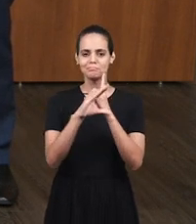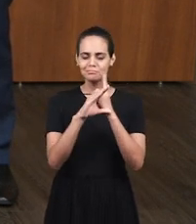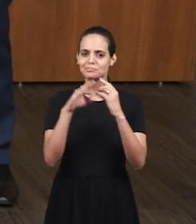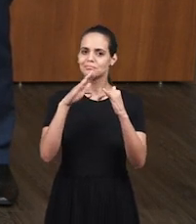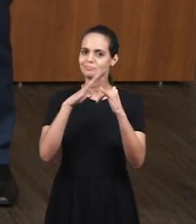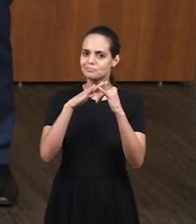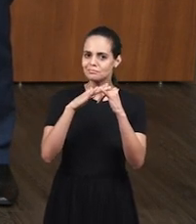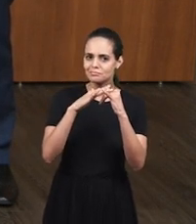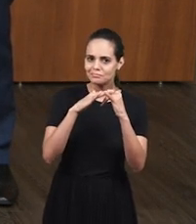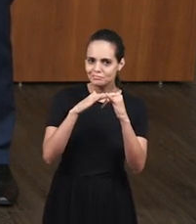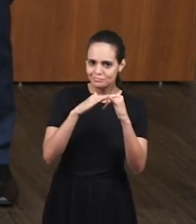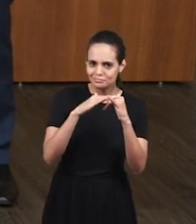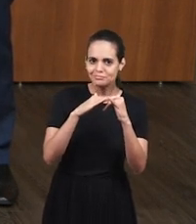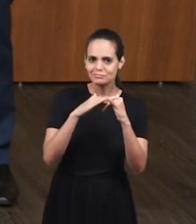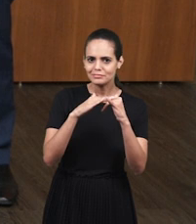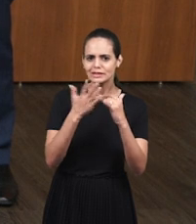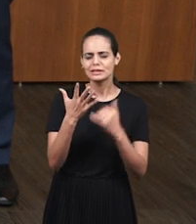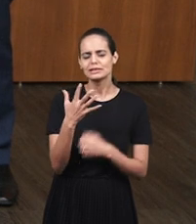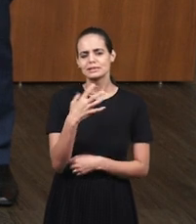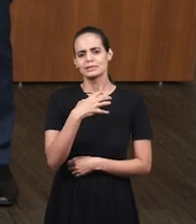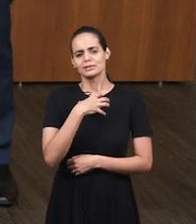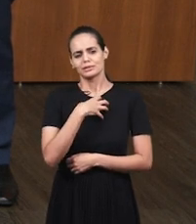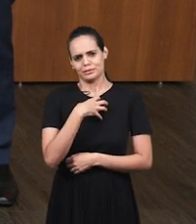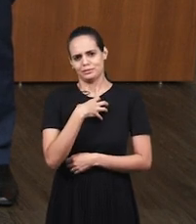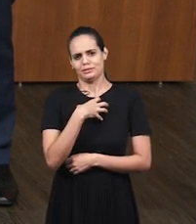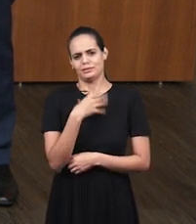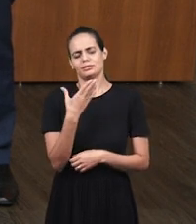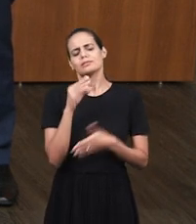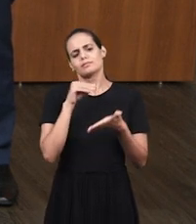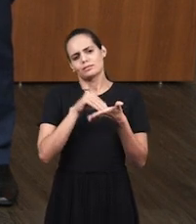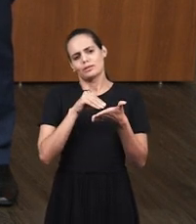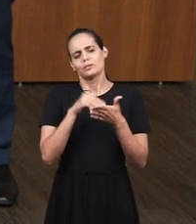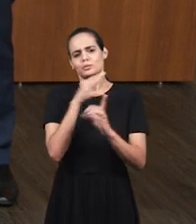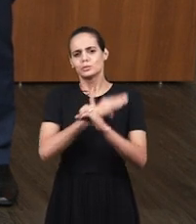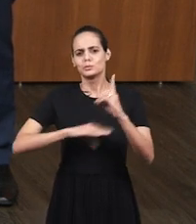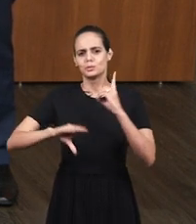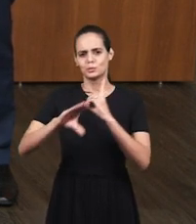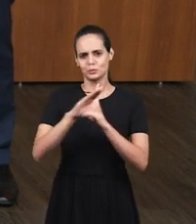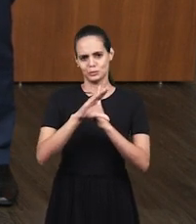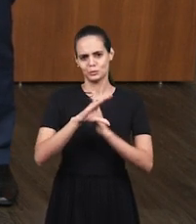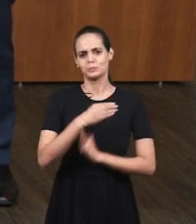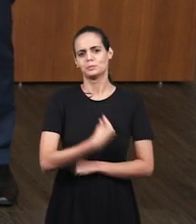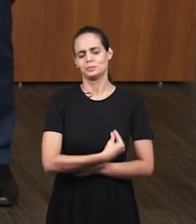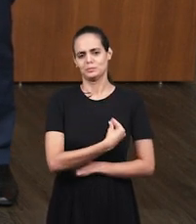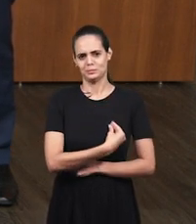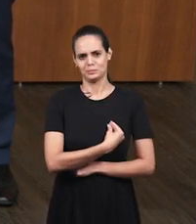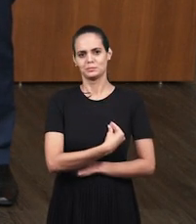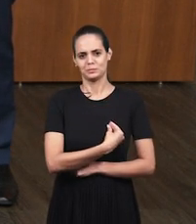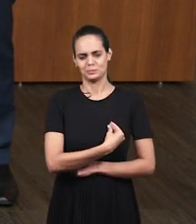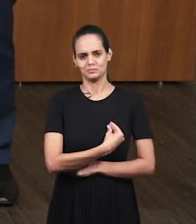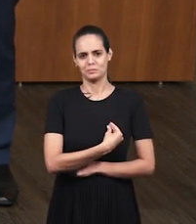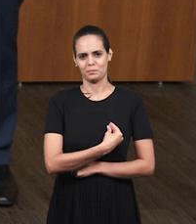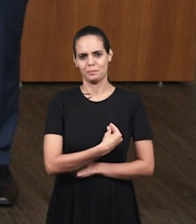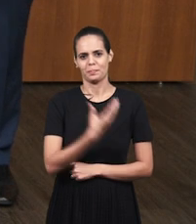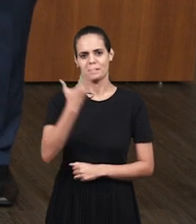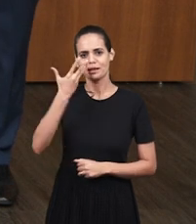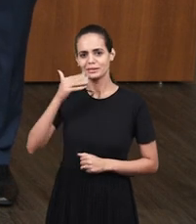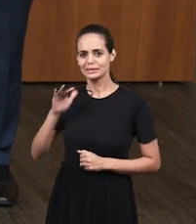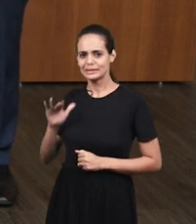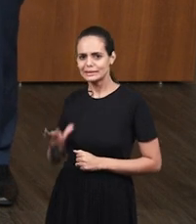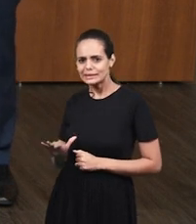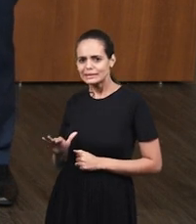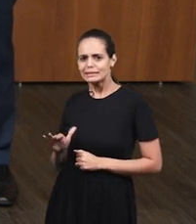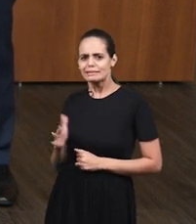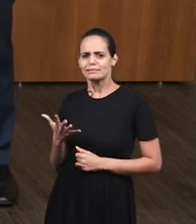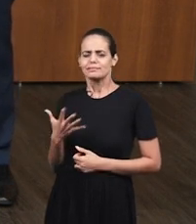участвует на Ютубе в наших богослужениях, несмотря на то, что скучает по богослужениям вживую.